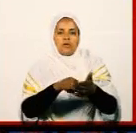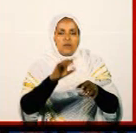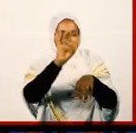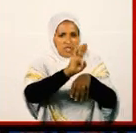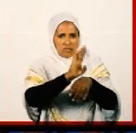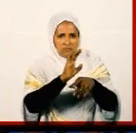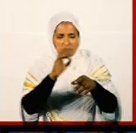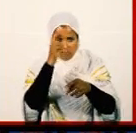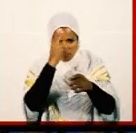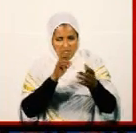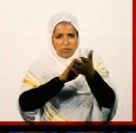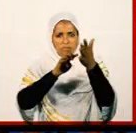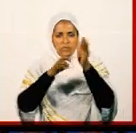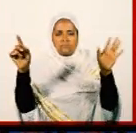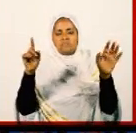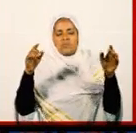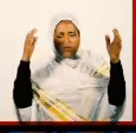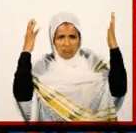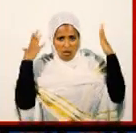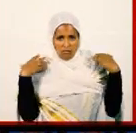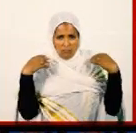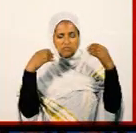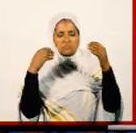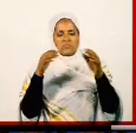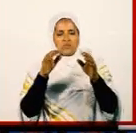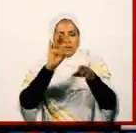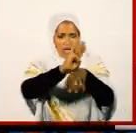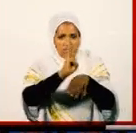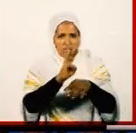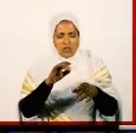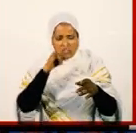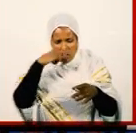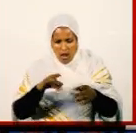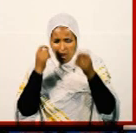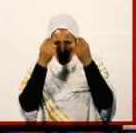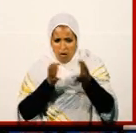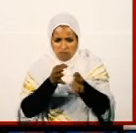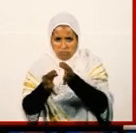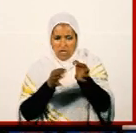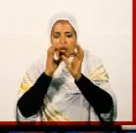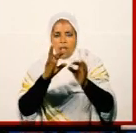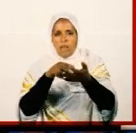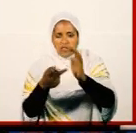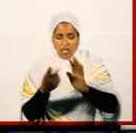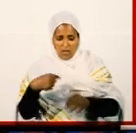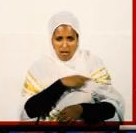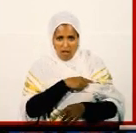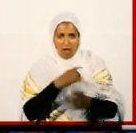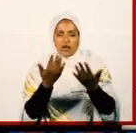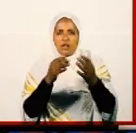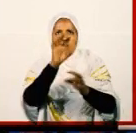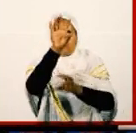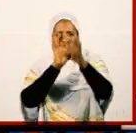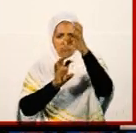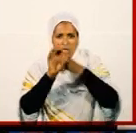ወደ ኮፕቲክ ቤተ ክርስቲያን ብንመጣ በግብፅ ኦርቶዶክስ ተዋሕዶ ቤተ ክርስቲያን ያለው ነገር ህፃናቱን በሚገባቸው መልኩ ነው። ስለዚህ የለም ማለት አይደለም። እኛ